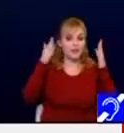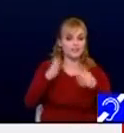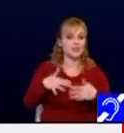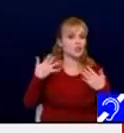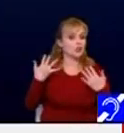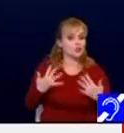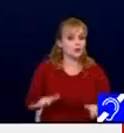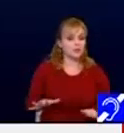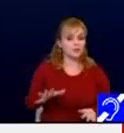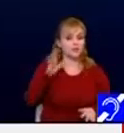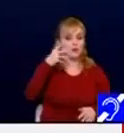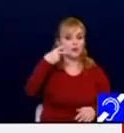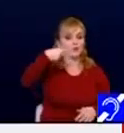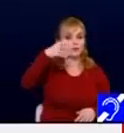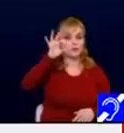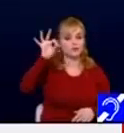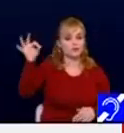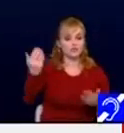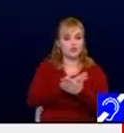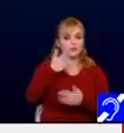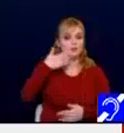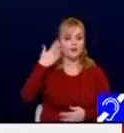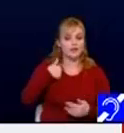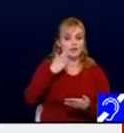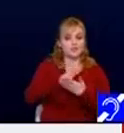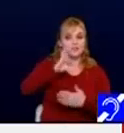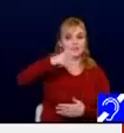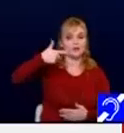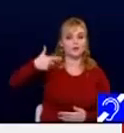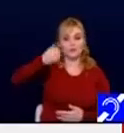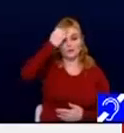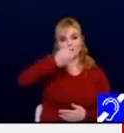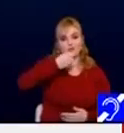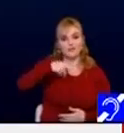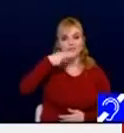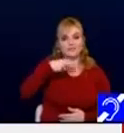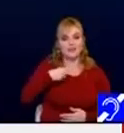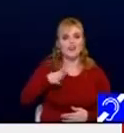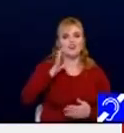Nu ratați de la ora 20 știrile de la București. Eu sunt Stella Dănilă și vă mulțumesc pentru